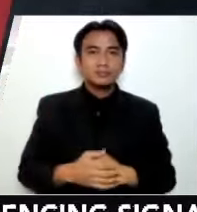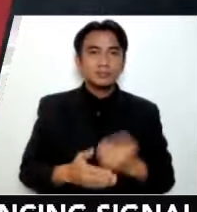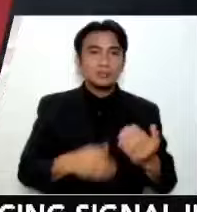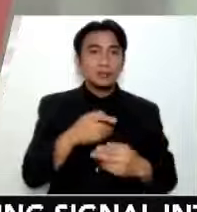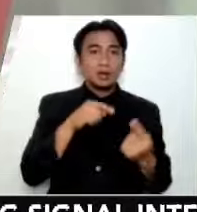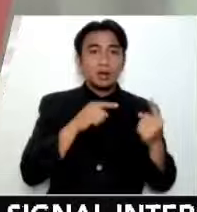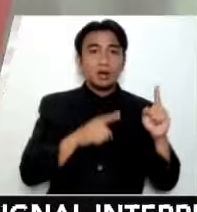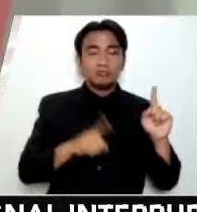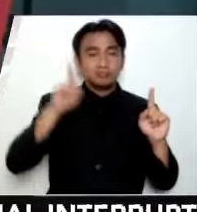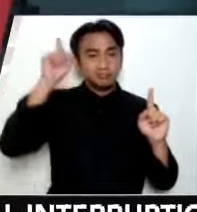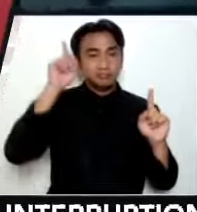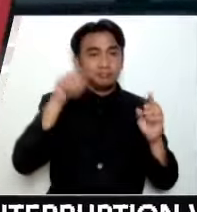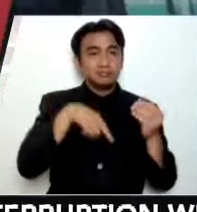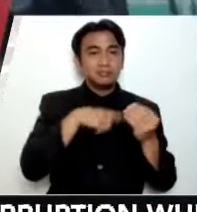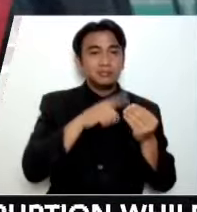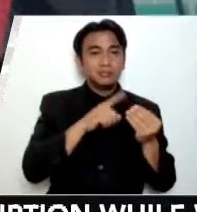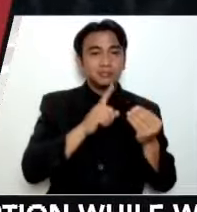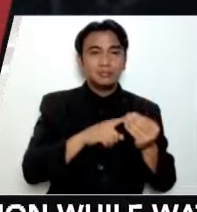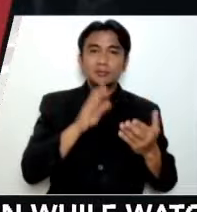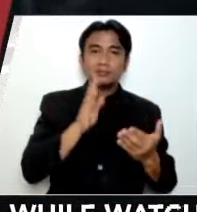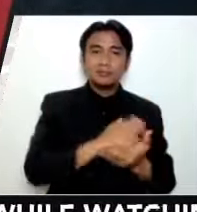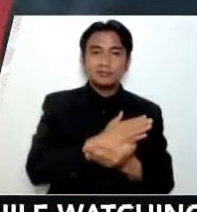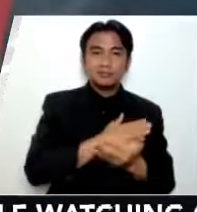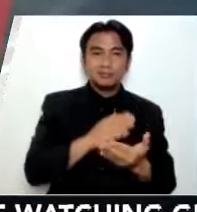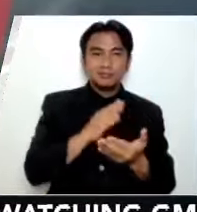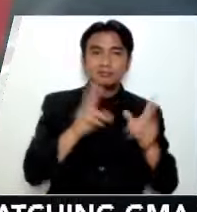sub-unit sa album na This Man.